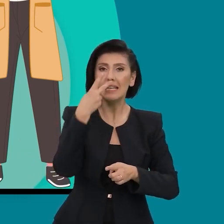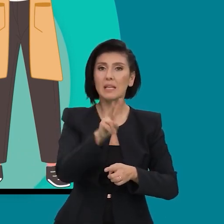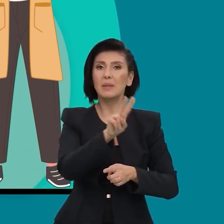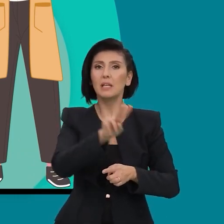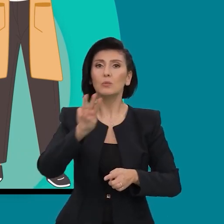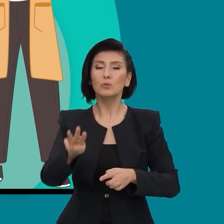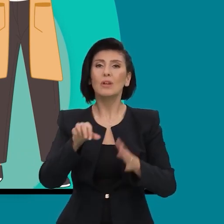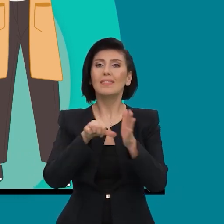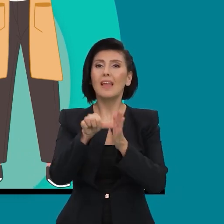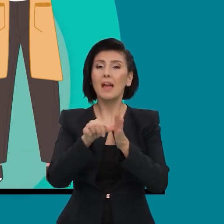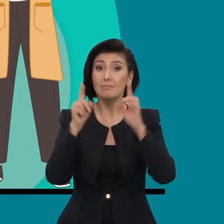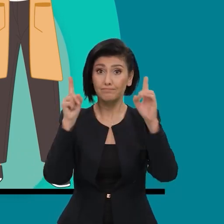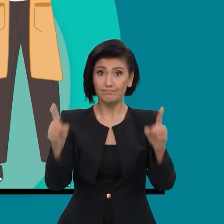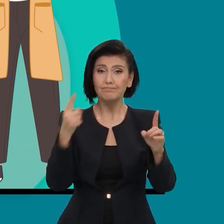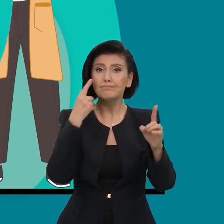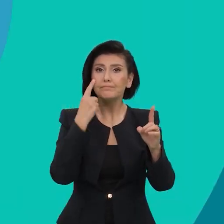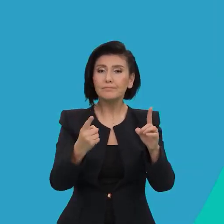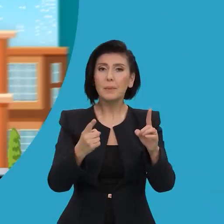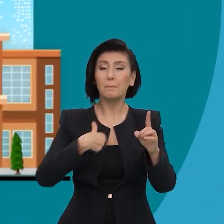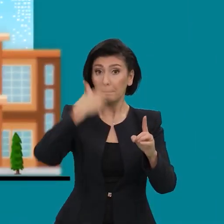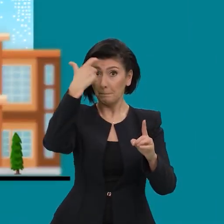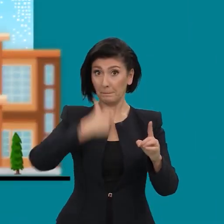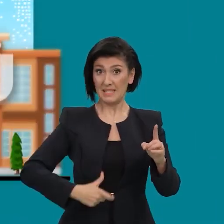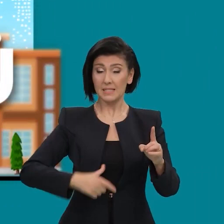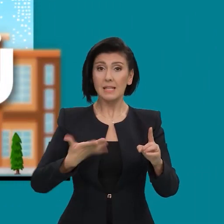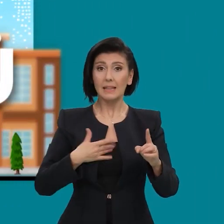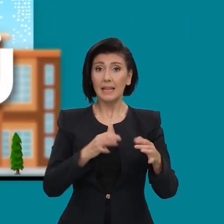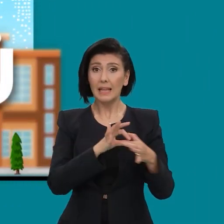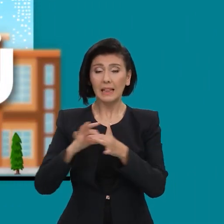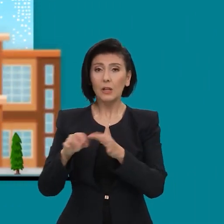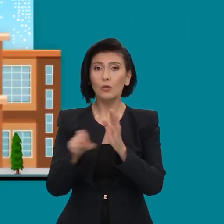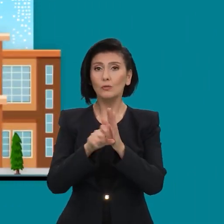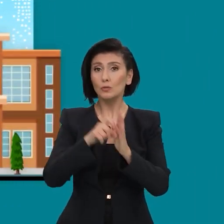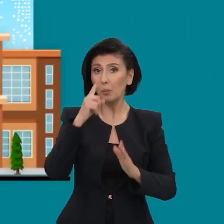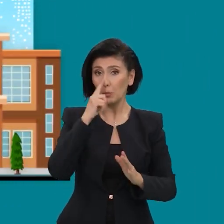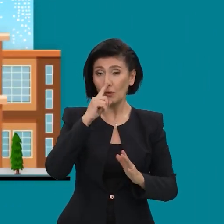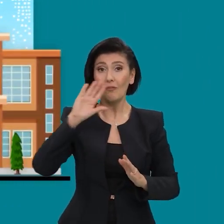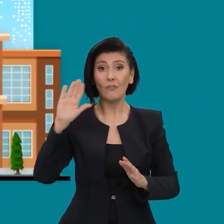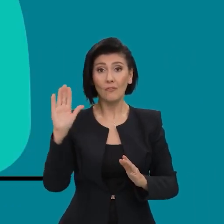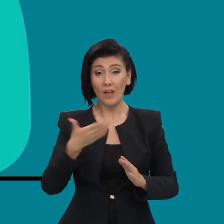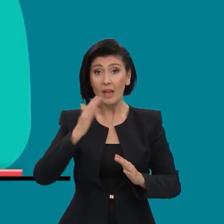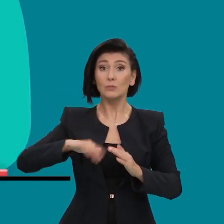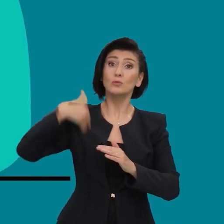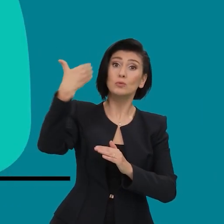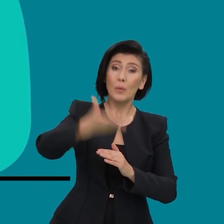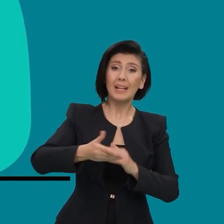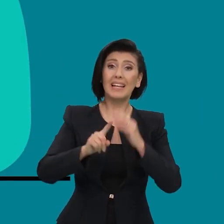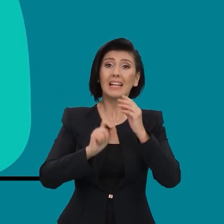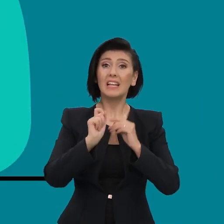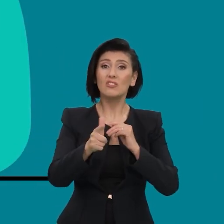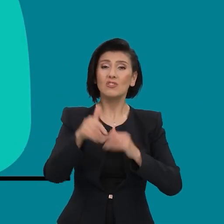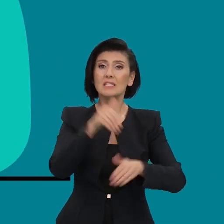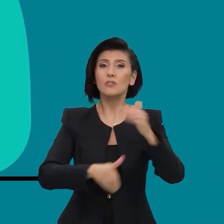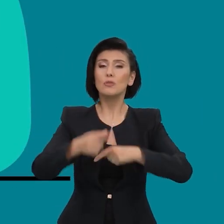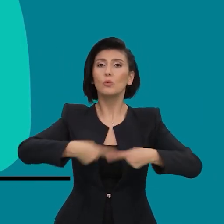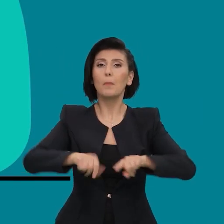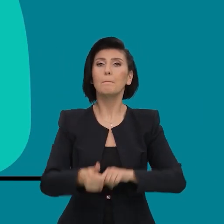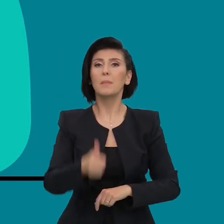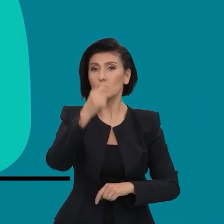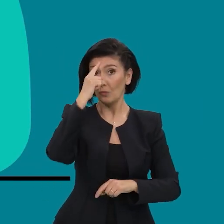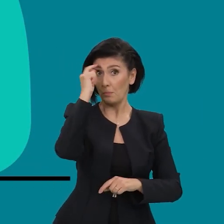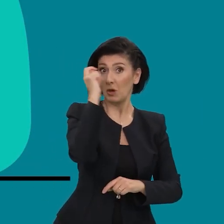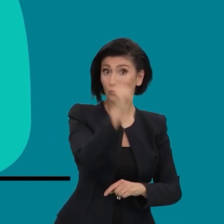2 Nisan 2023 tarihleri arasında bizzat ilgili nüfus müdürlüğüne ve ardından ilçe seçim kurulu